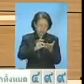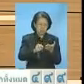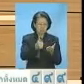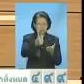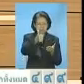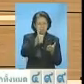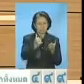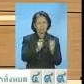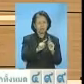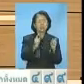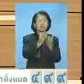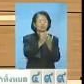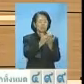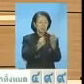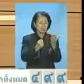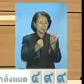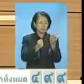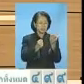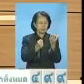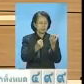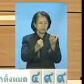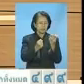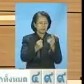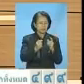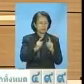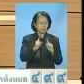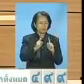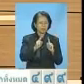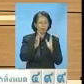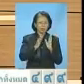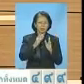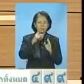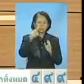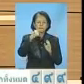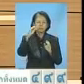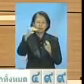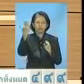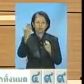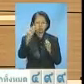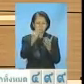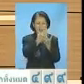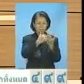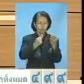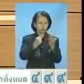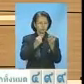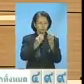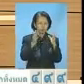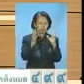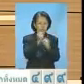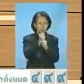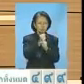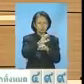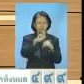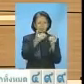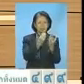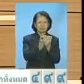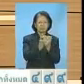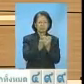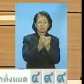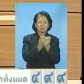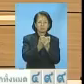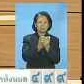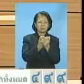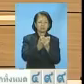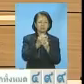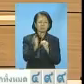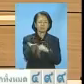ของท่านที่พูดผู้ทรงเกียรติที่พูดก่อนผมเนี่ยมันสรุปทั้งหมดที่พูดมาทั้งวันผมฟัง4ชั่วโมงผ